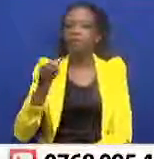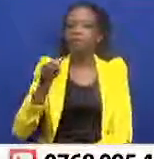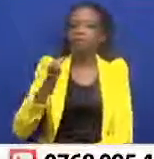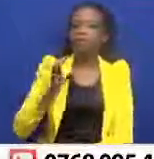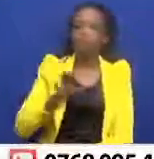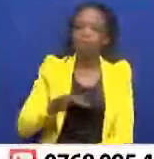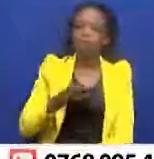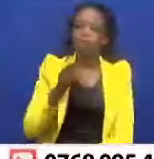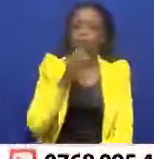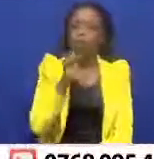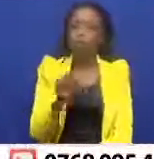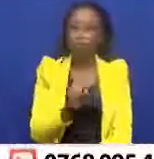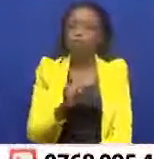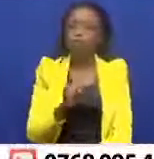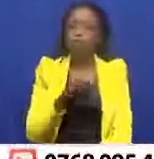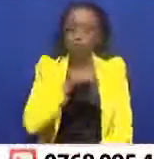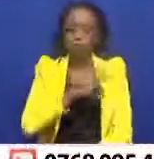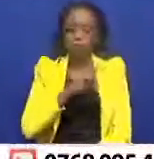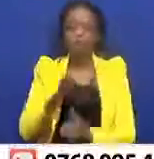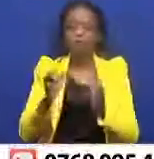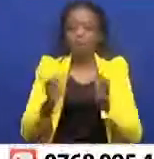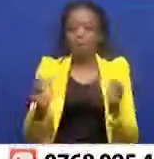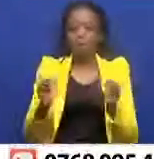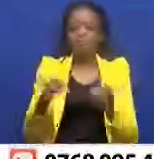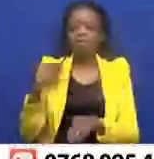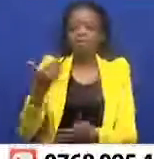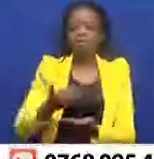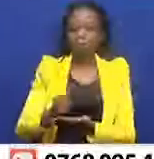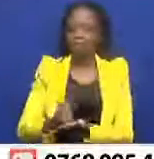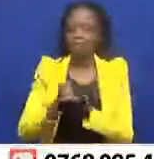mpango huo wa lishe unaolenga kuwafaidi kila juma.